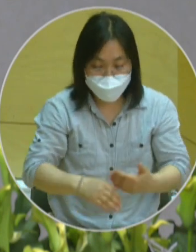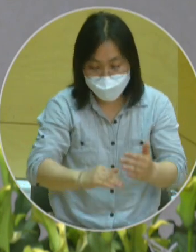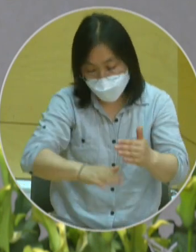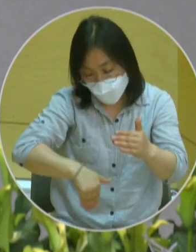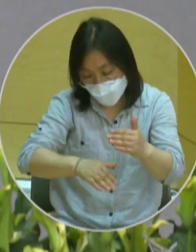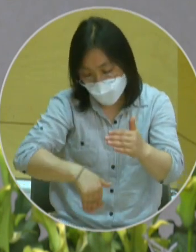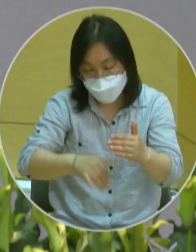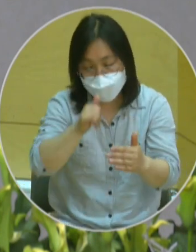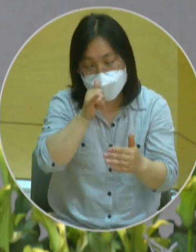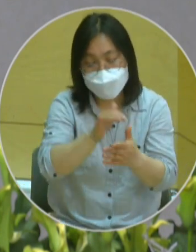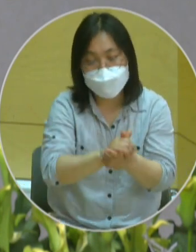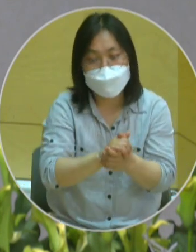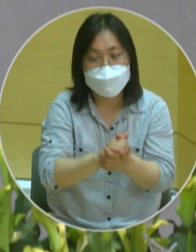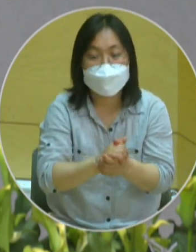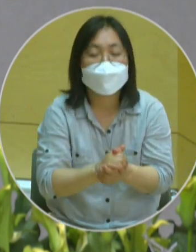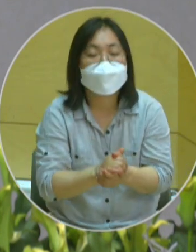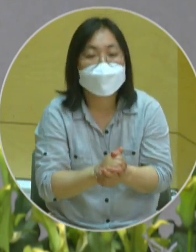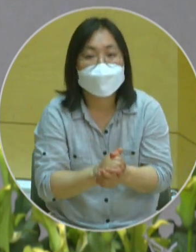나와요.